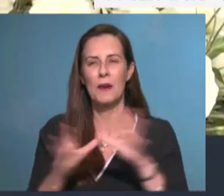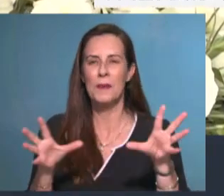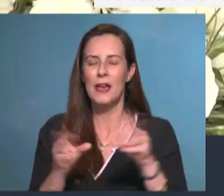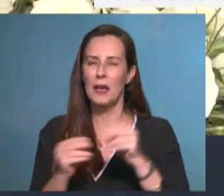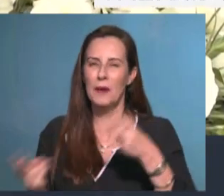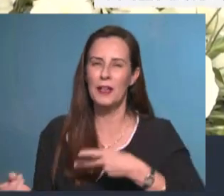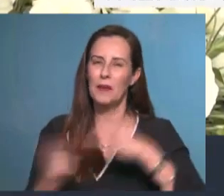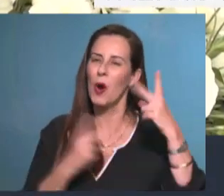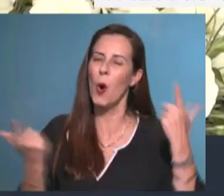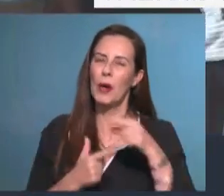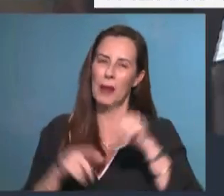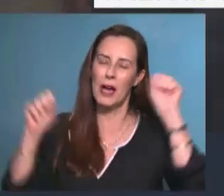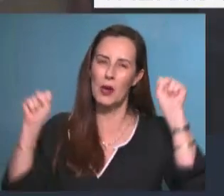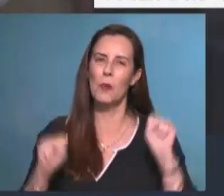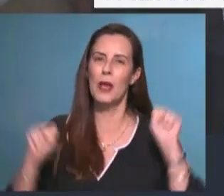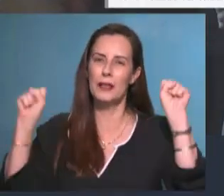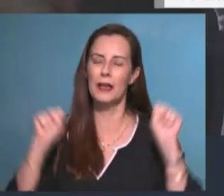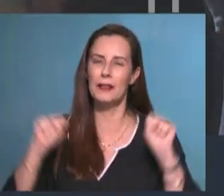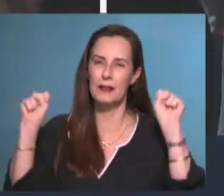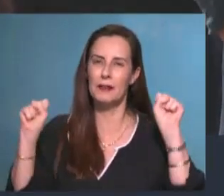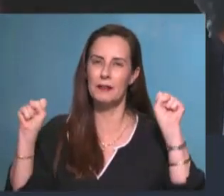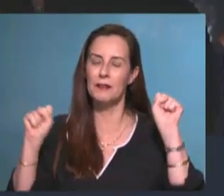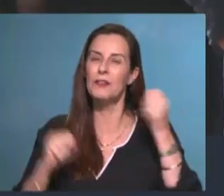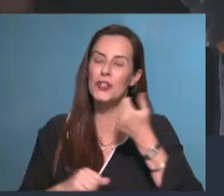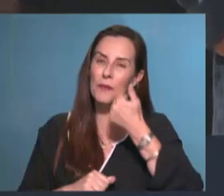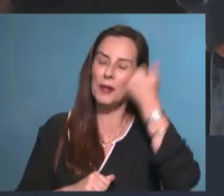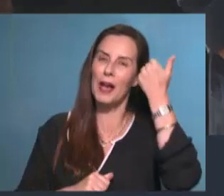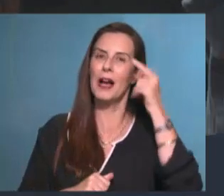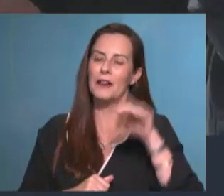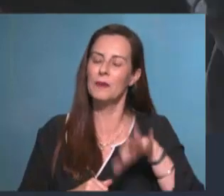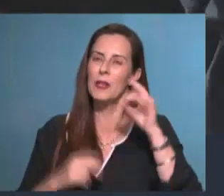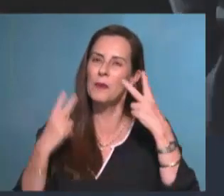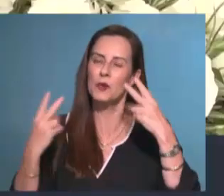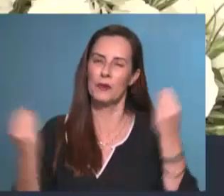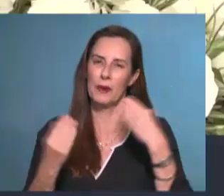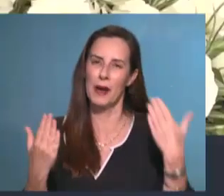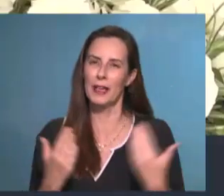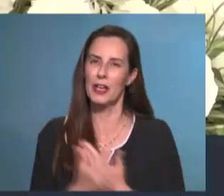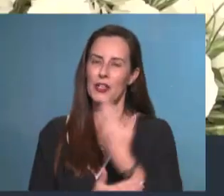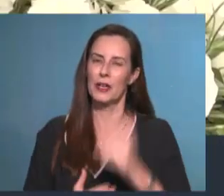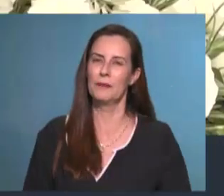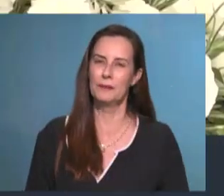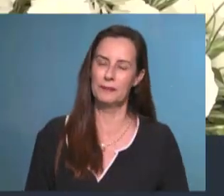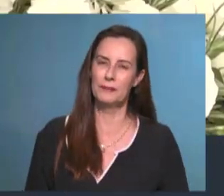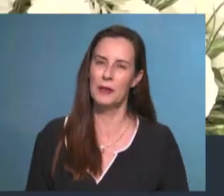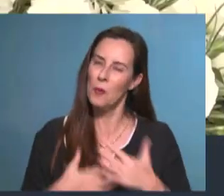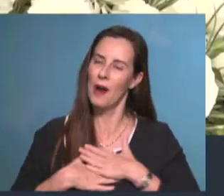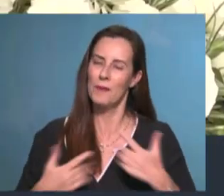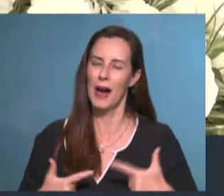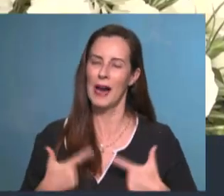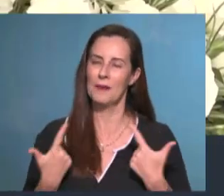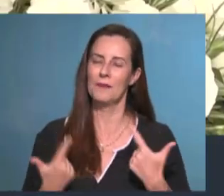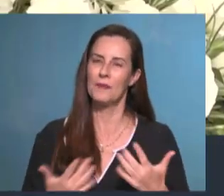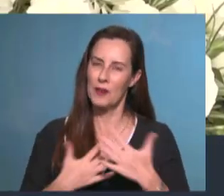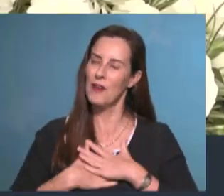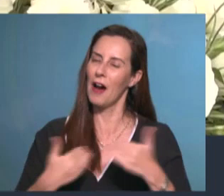החולים חוגגים לך יום הולדת, ושהתבגרת ושמצאת משמעות בדברים חדשים, לא מאוהב בחיים. ואהבת